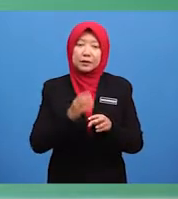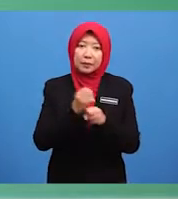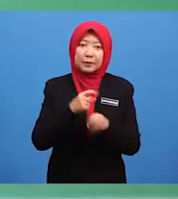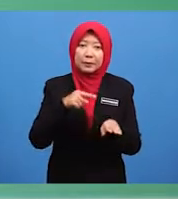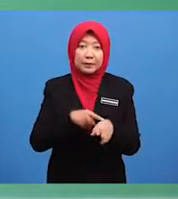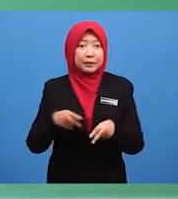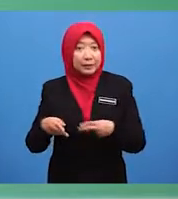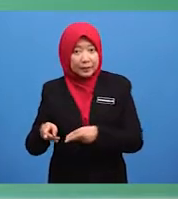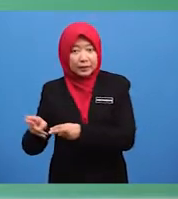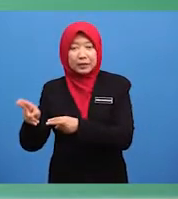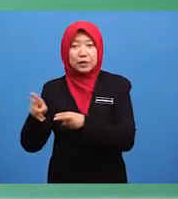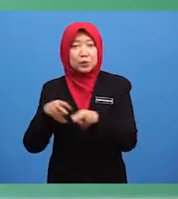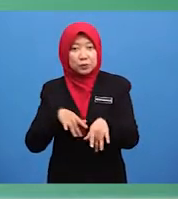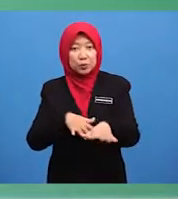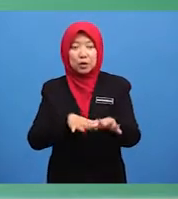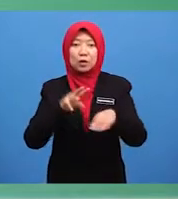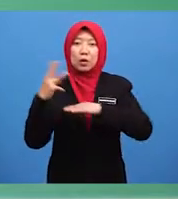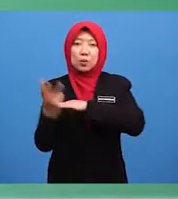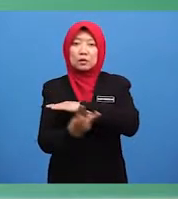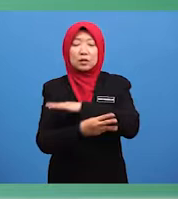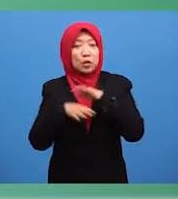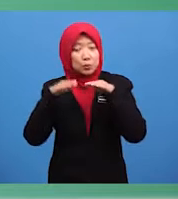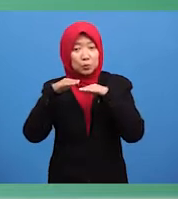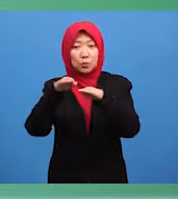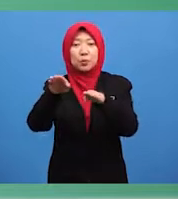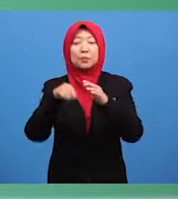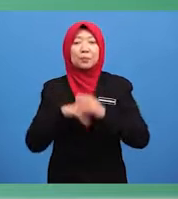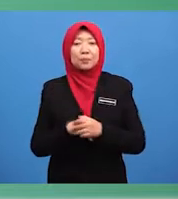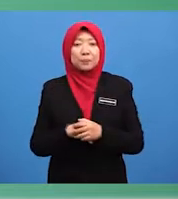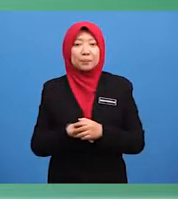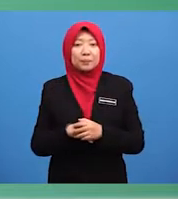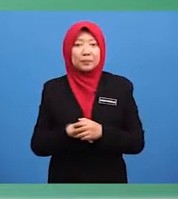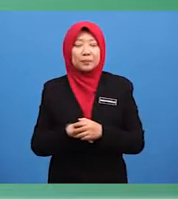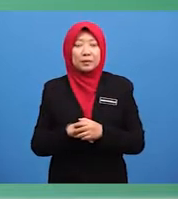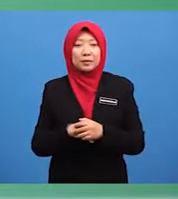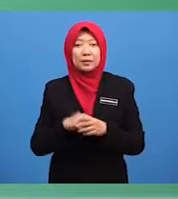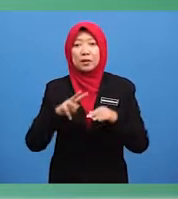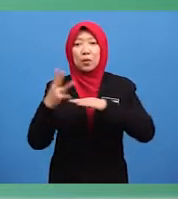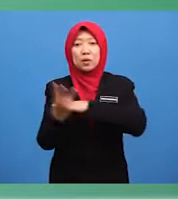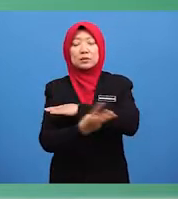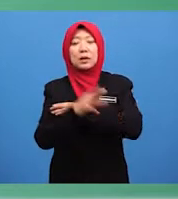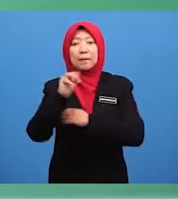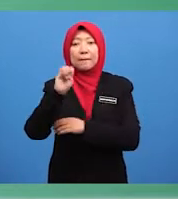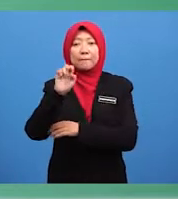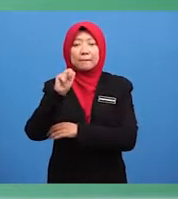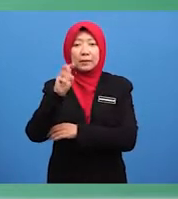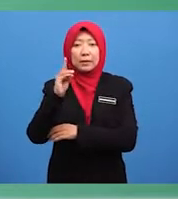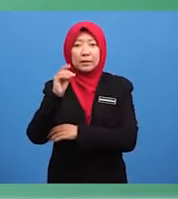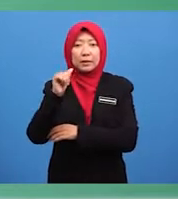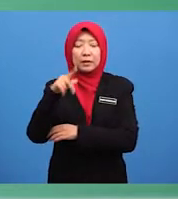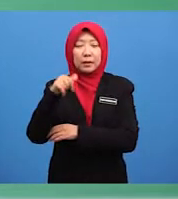di hilir sungai, kawasan yang subur merupakan kawasan mendapan di muara